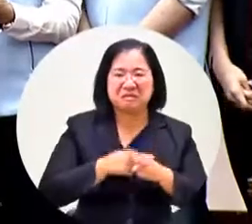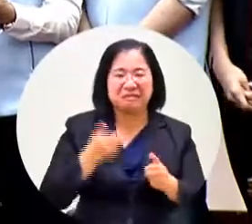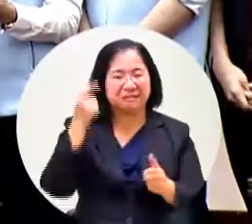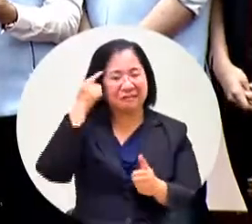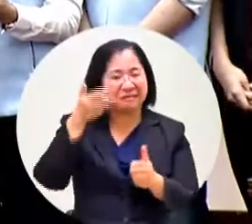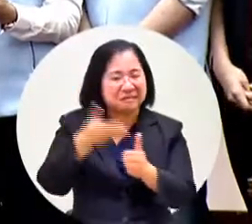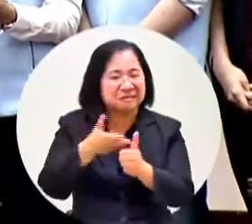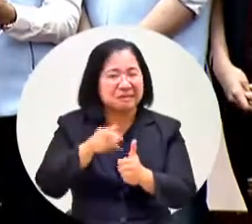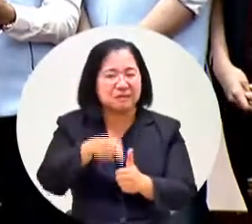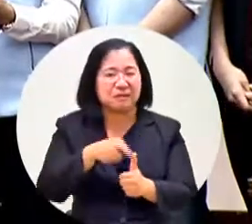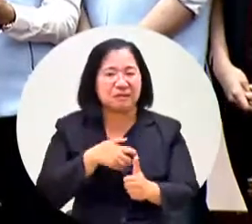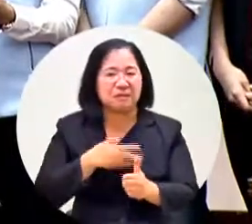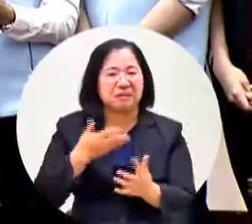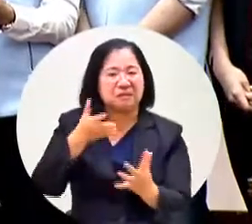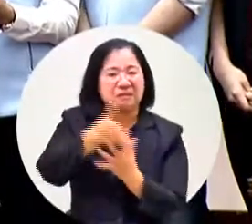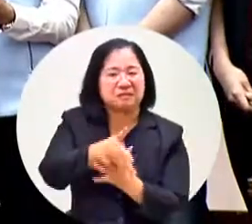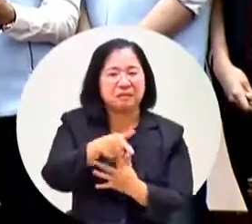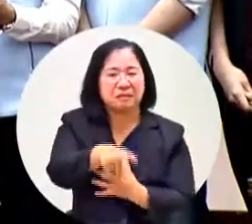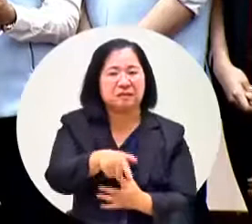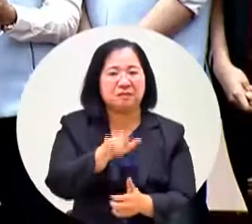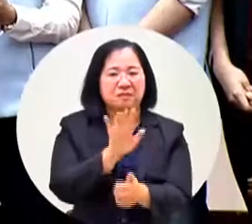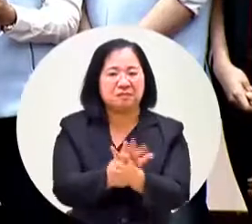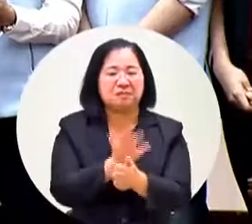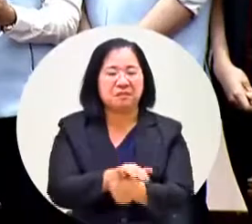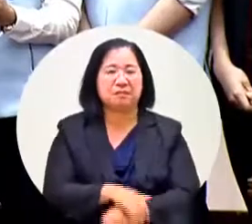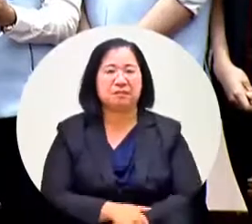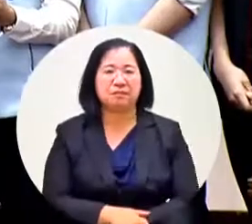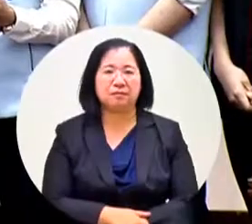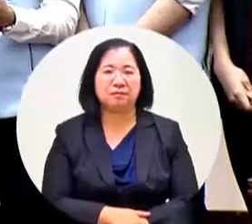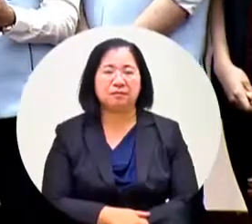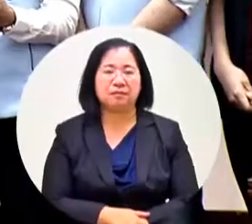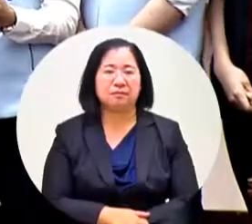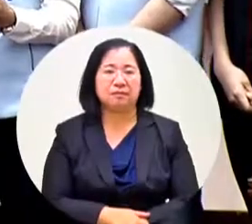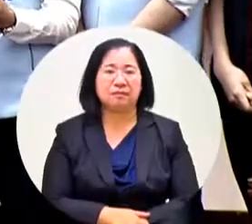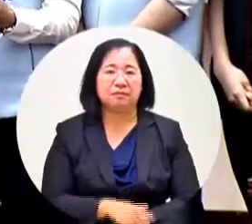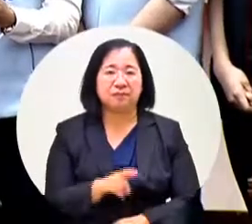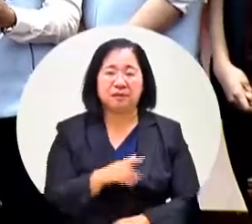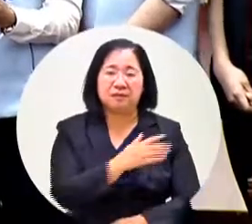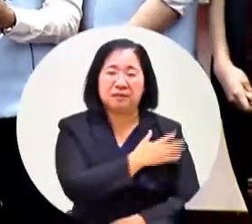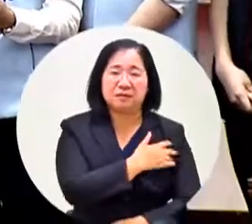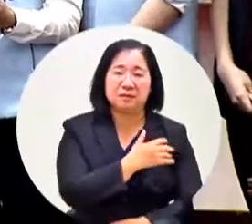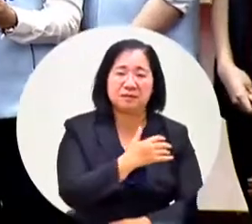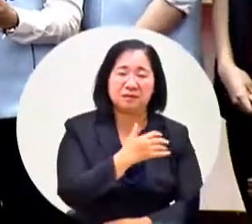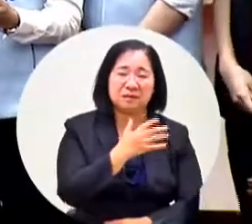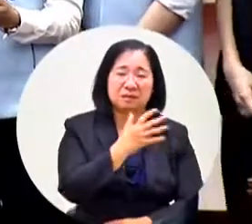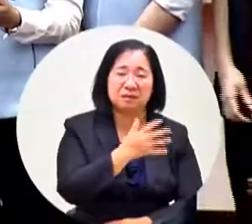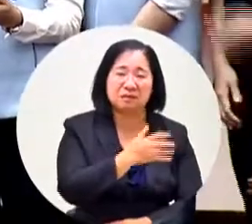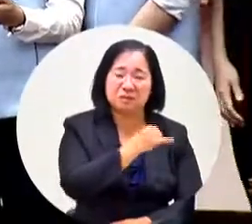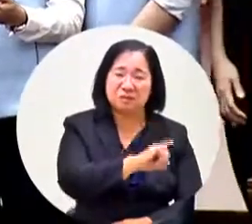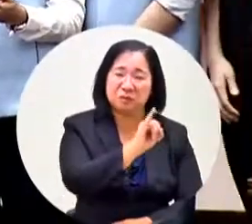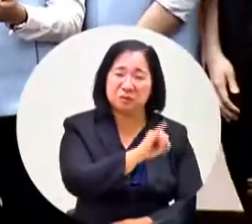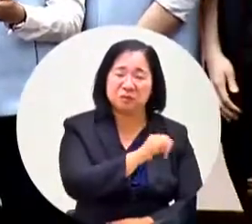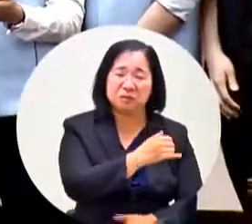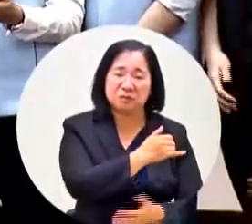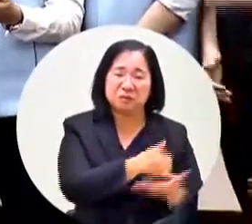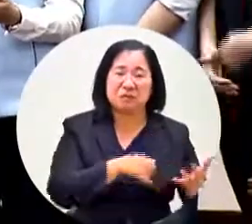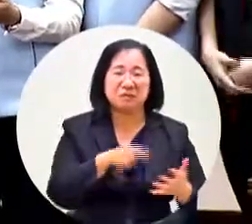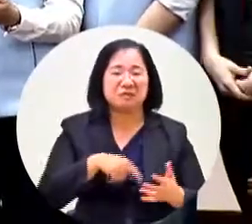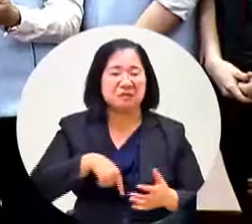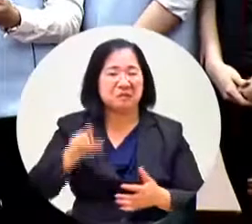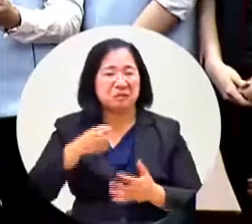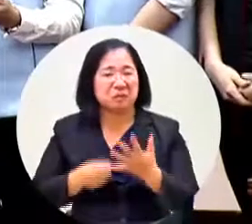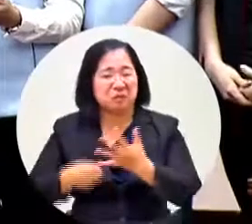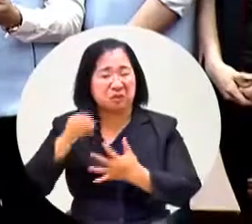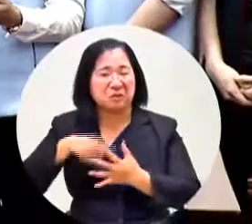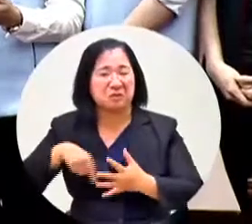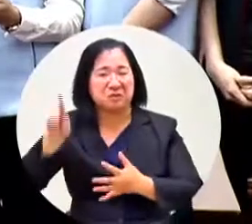的高层文官就把它改成机要职，这些机要职他几乎都安插了他所信任而且他想栽培